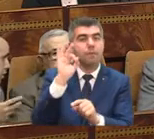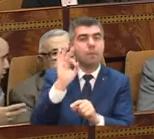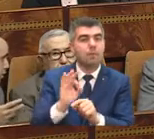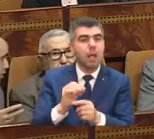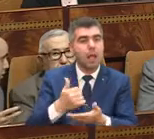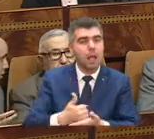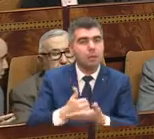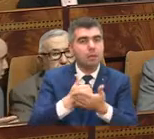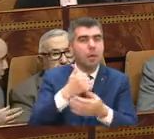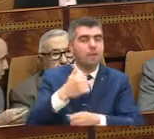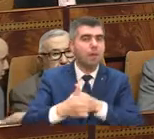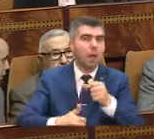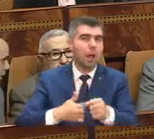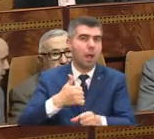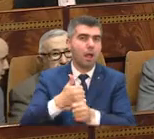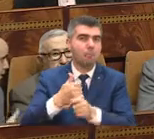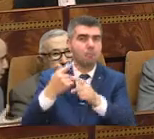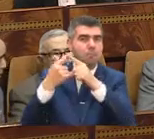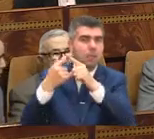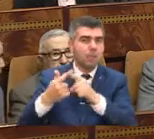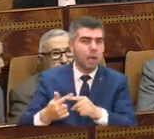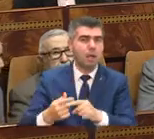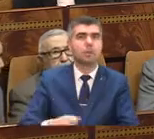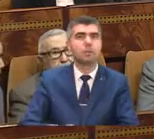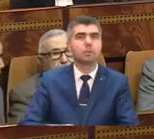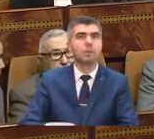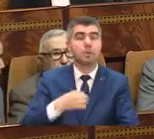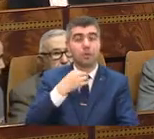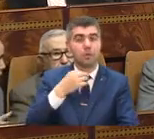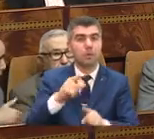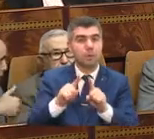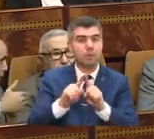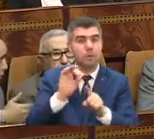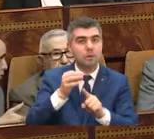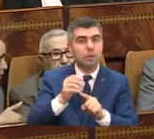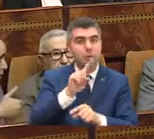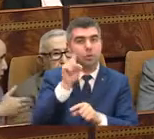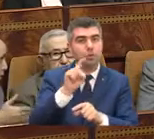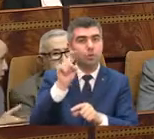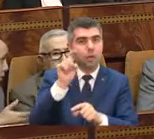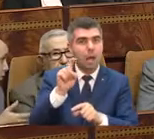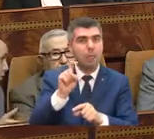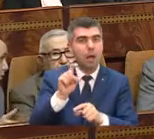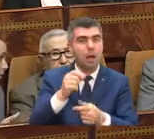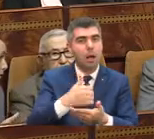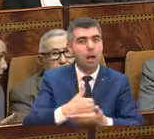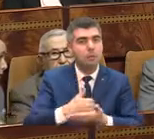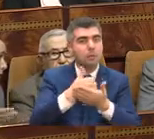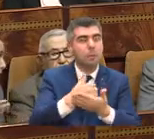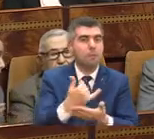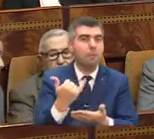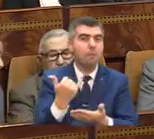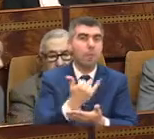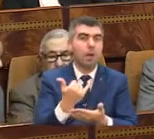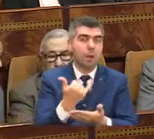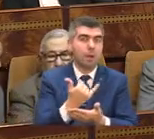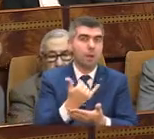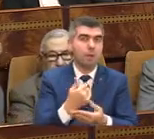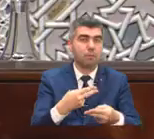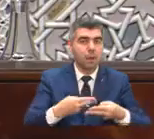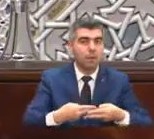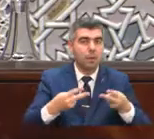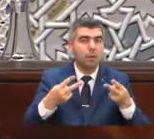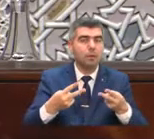سنويا. وكنطلبوا السيد الوزير باش تكون واحد التفاتة لهذا المجلس الإقليمية. شكرا. لأنها كتلعب واحد الدور مهم. شكرا سيد